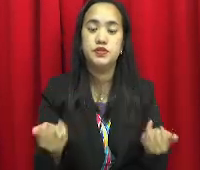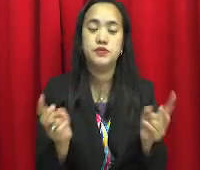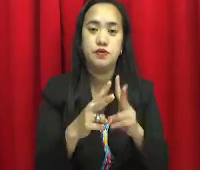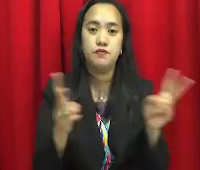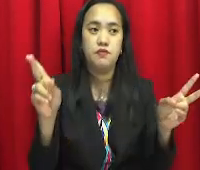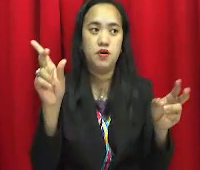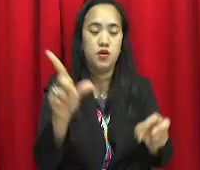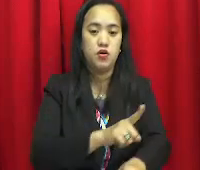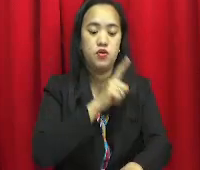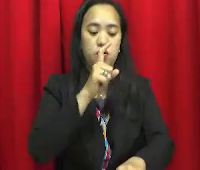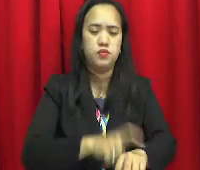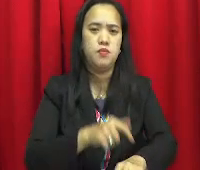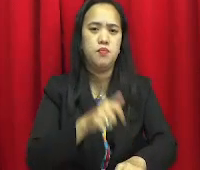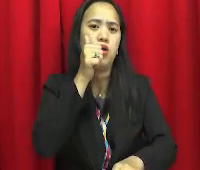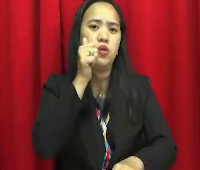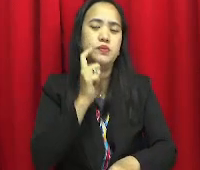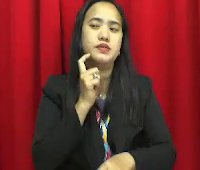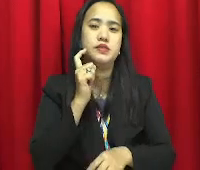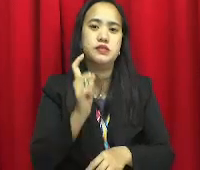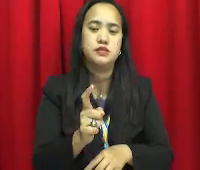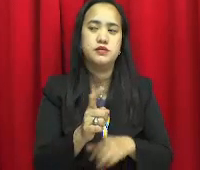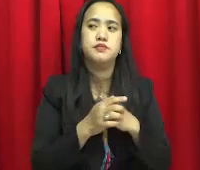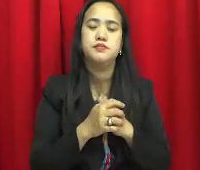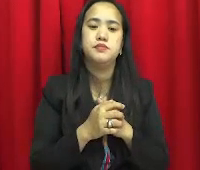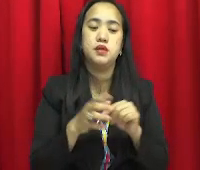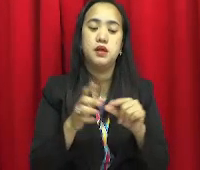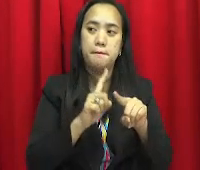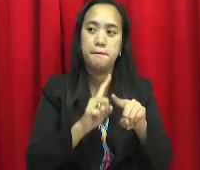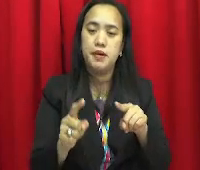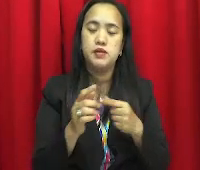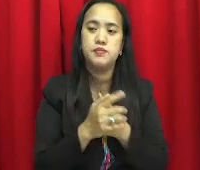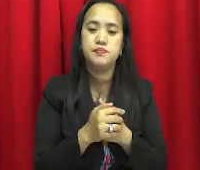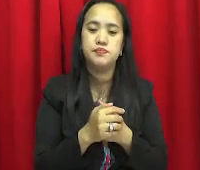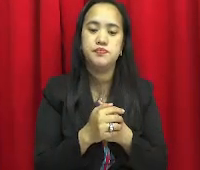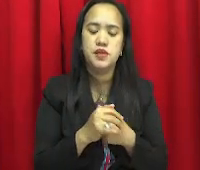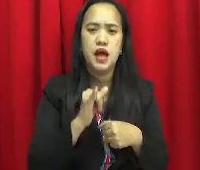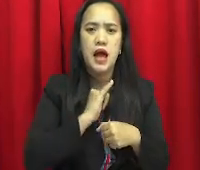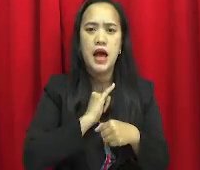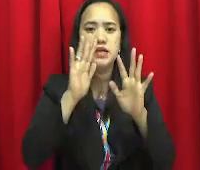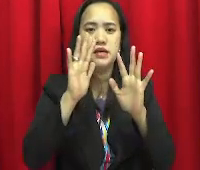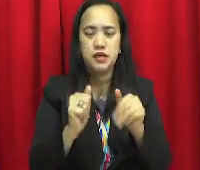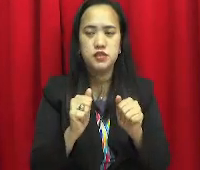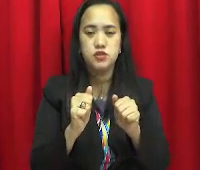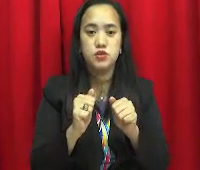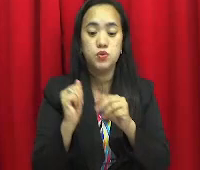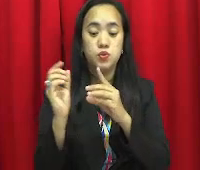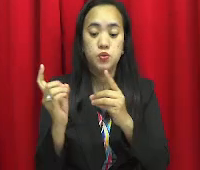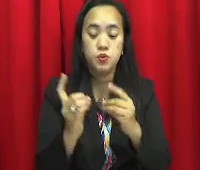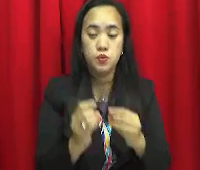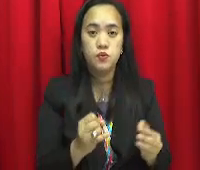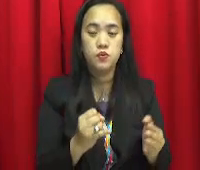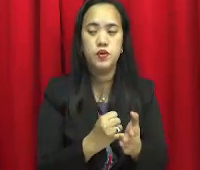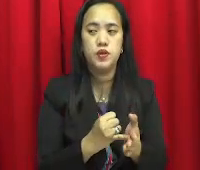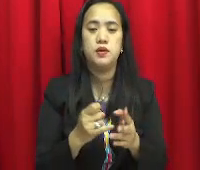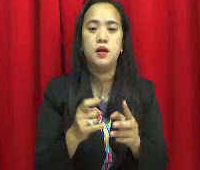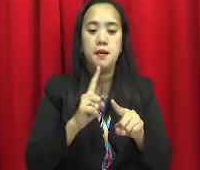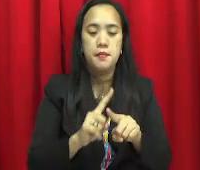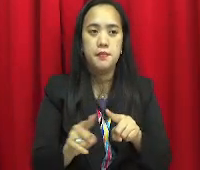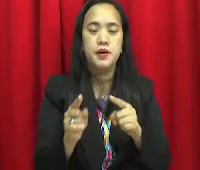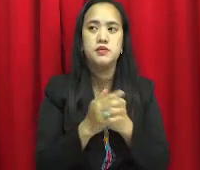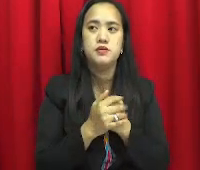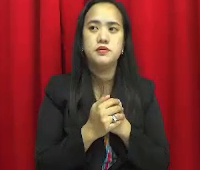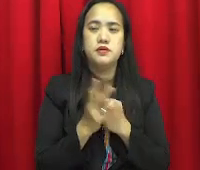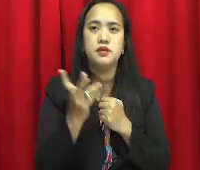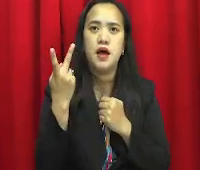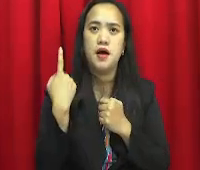akong sinasabihan ni Brother Lamsel. Pero yun nga, sabi ko, kaya ko pa naman. Pero yung marami kasing